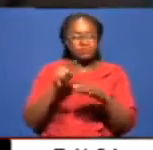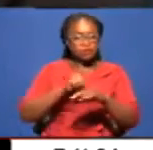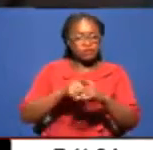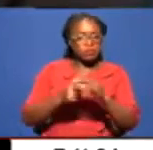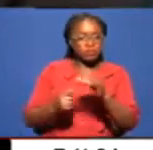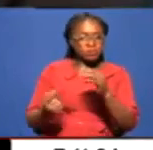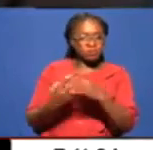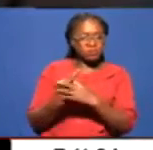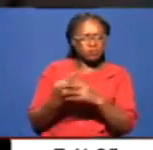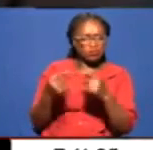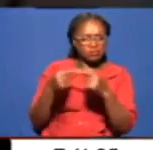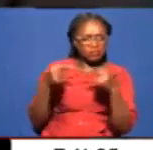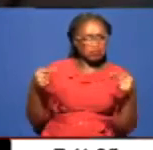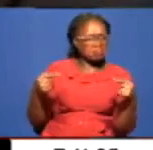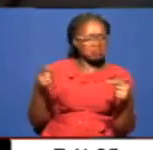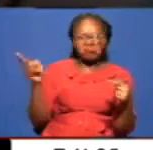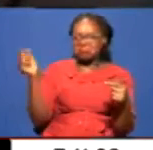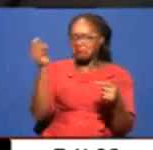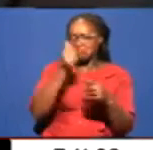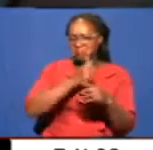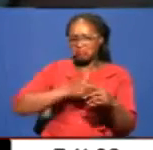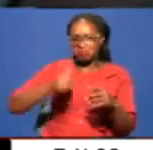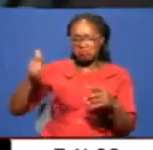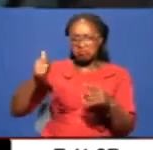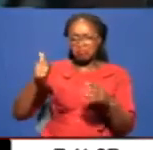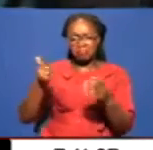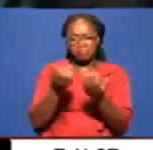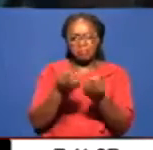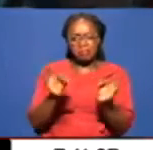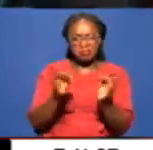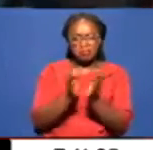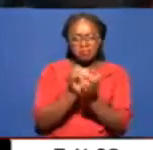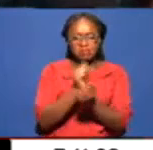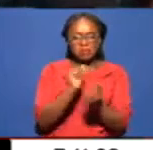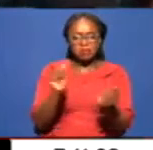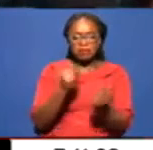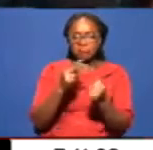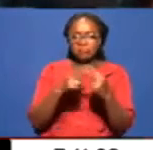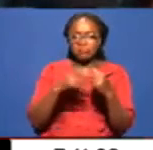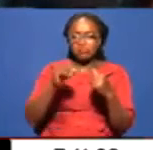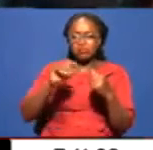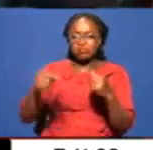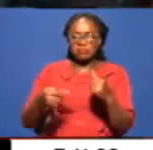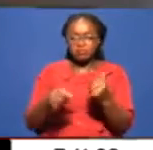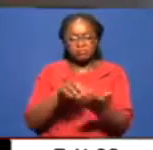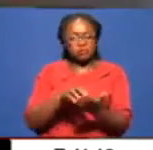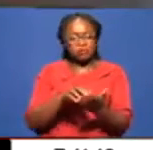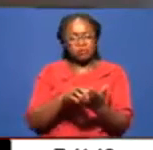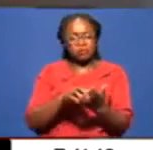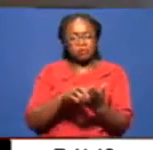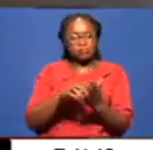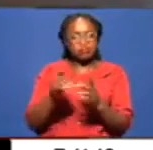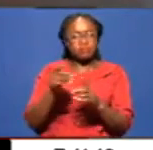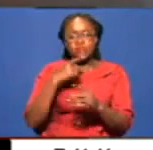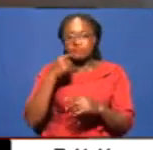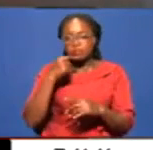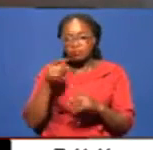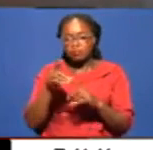Kagunda alikanusha mashtaka hayo na kuachiliwa kwa dhamana ya shilingi 700,000. Kesi hiyo itatajwa tarehe 30